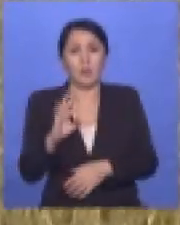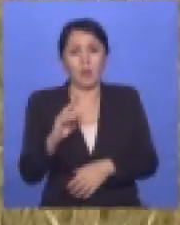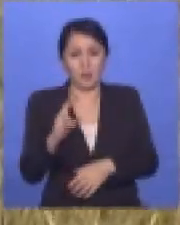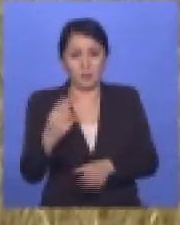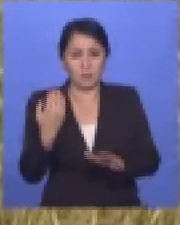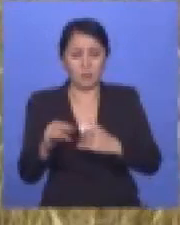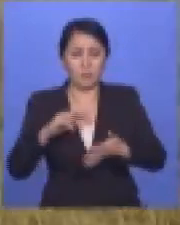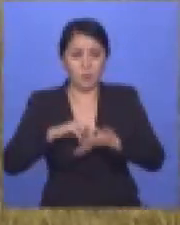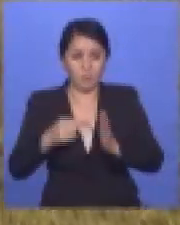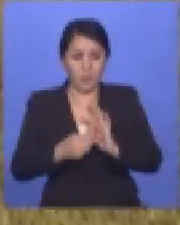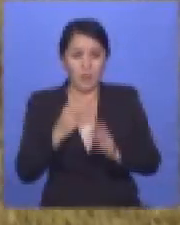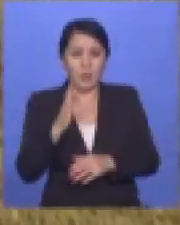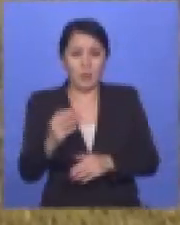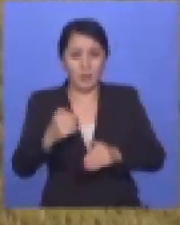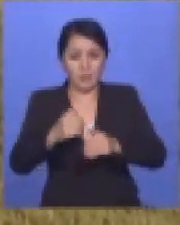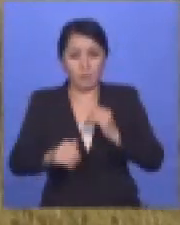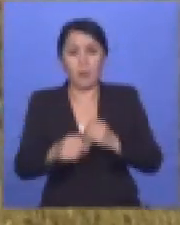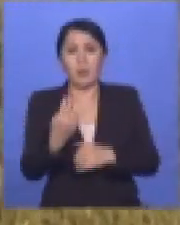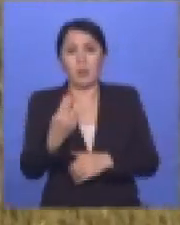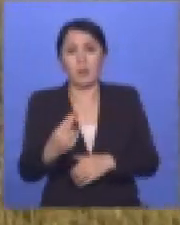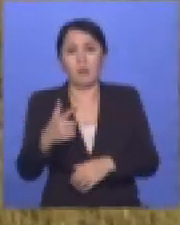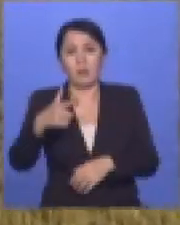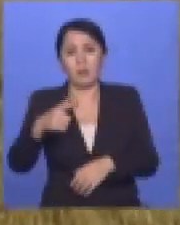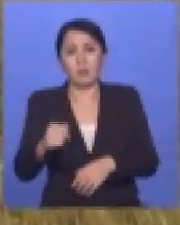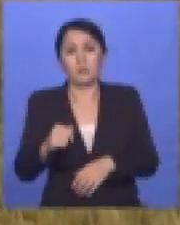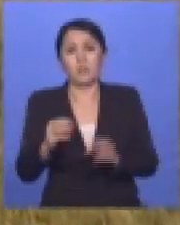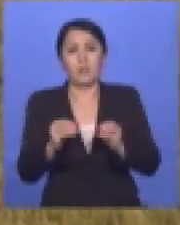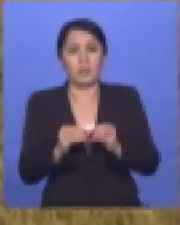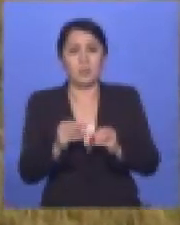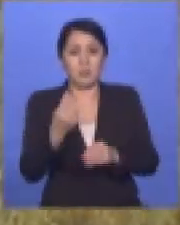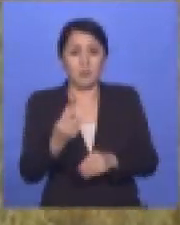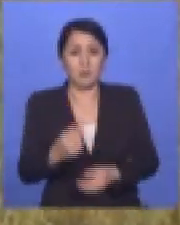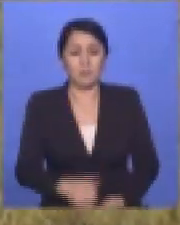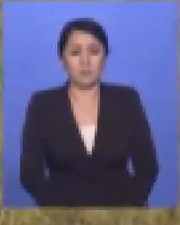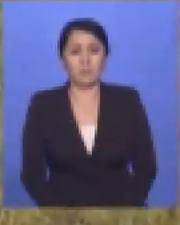аяқтау жоспарланып отыр. Орташа өнімділік қазір гектарына 10 центнерді құрайды.